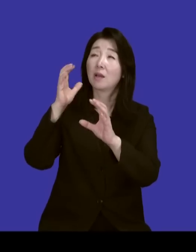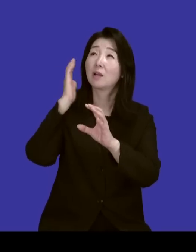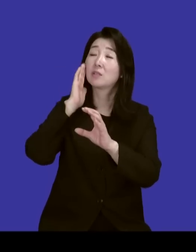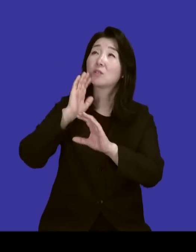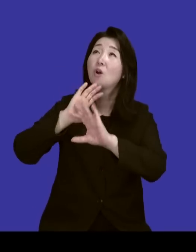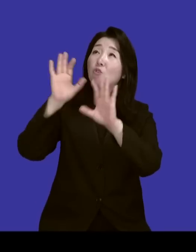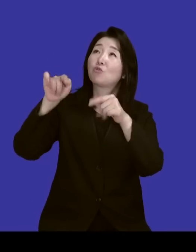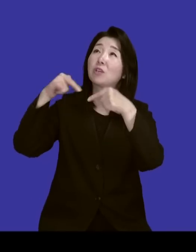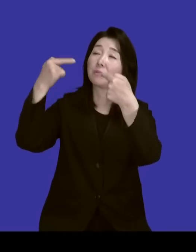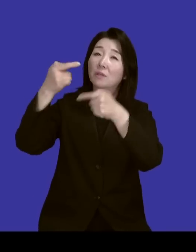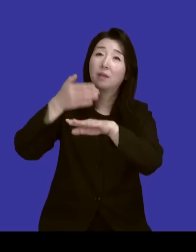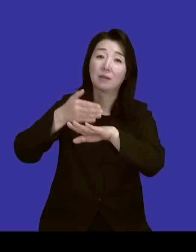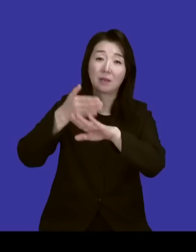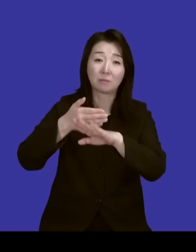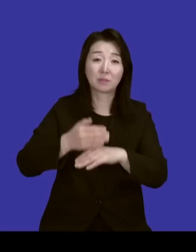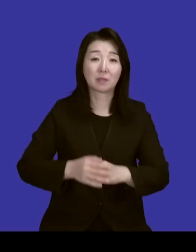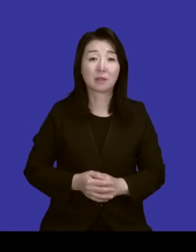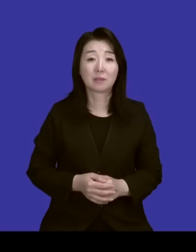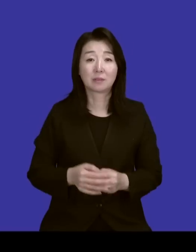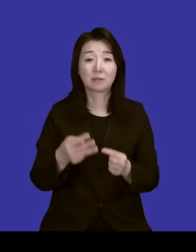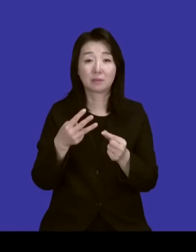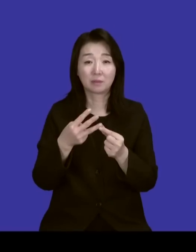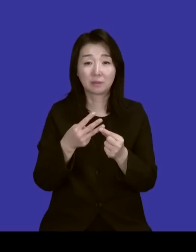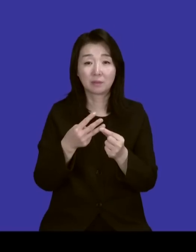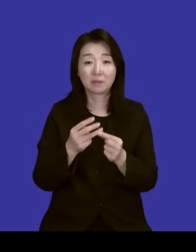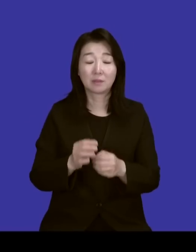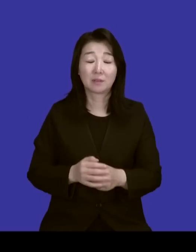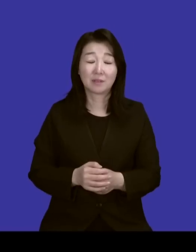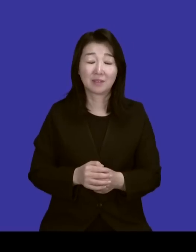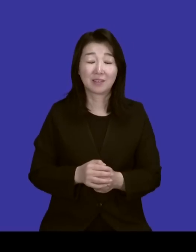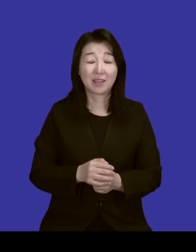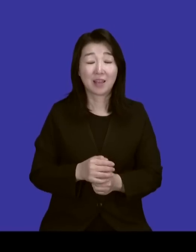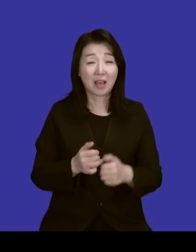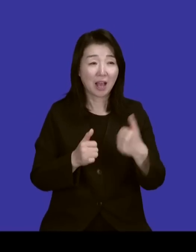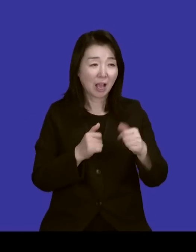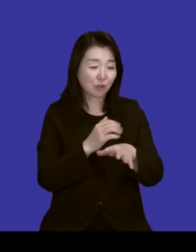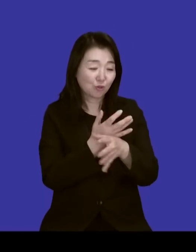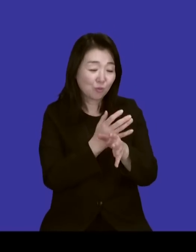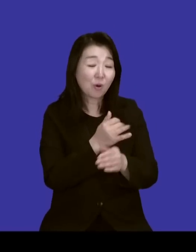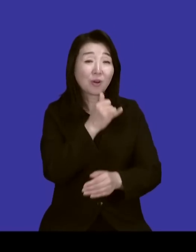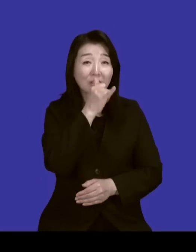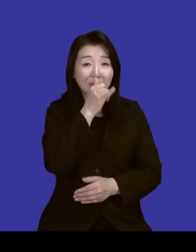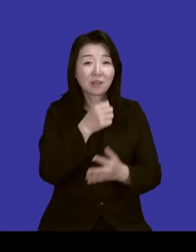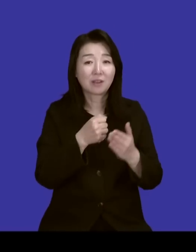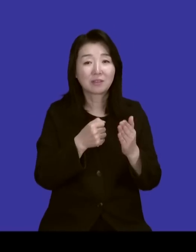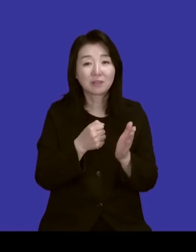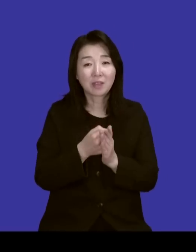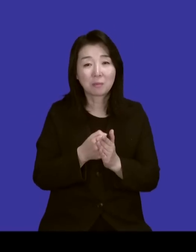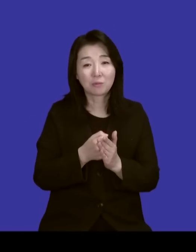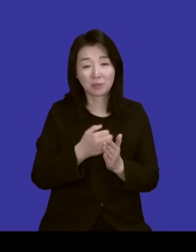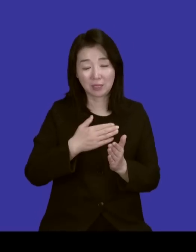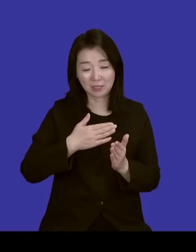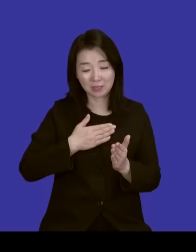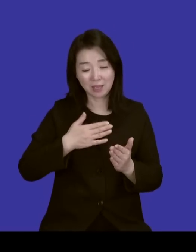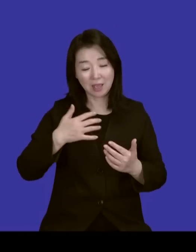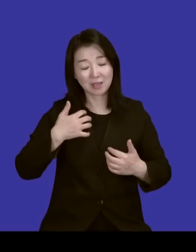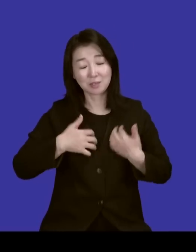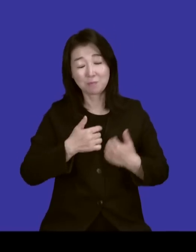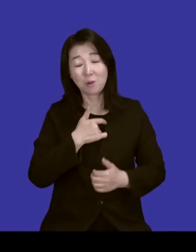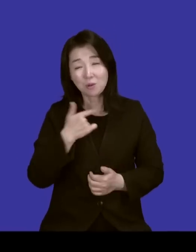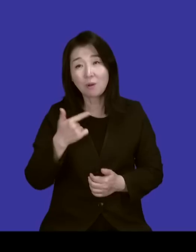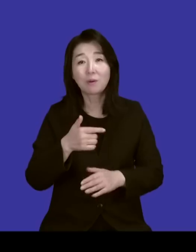입성하여 감사합니다. 세 번째, 유모가 많았던 아들로 인해 누린 기쁨을